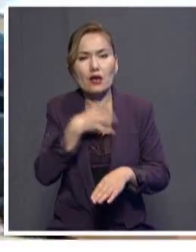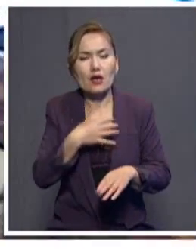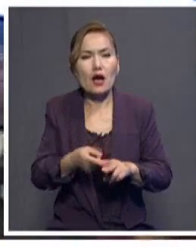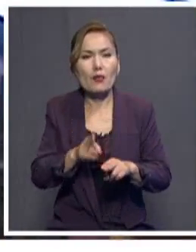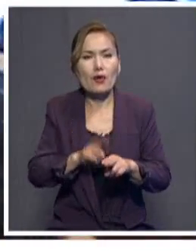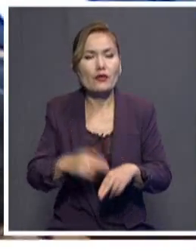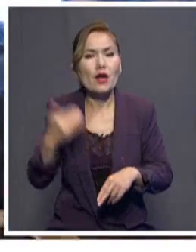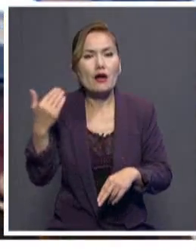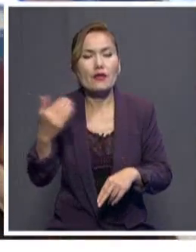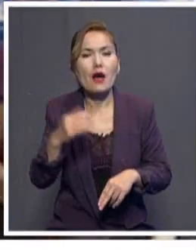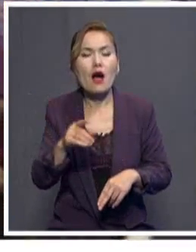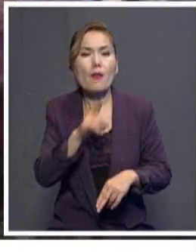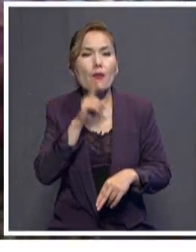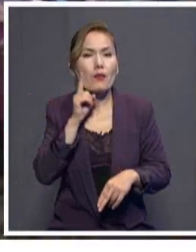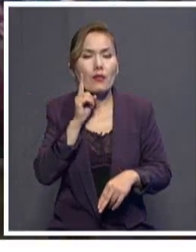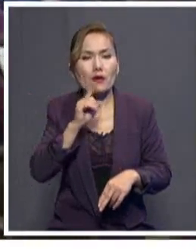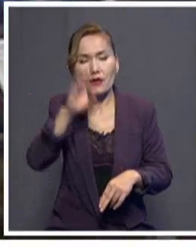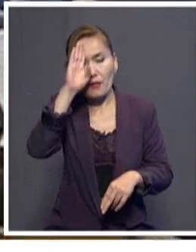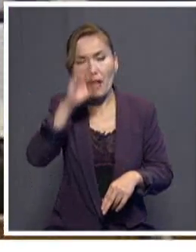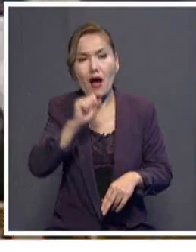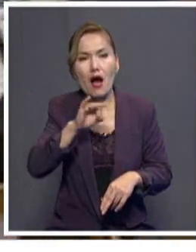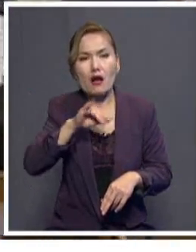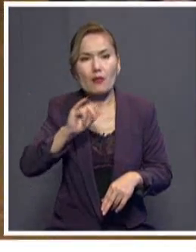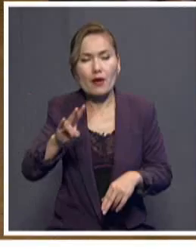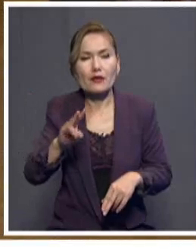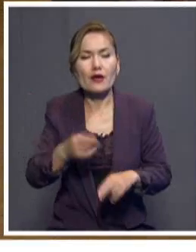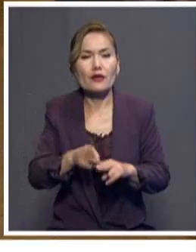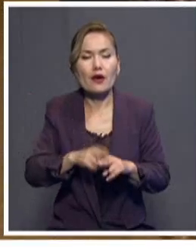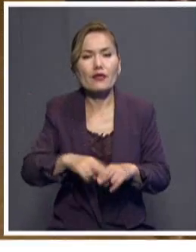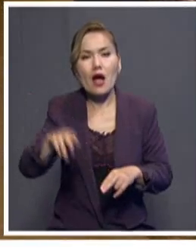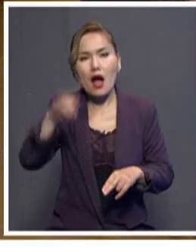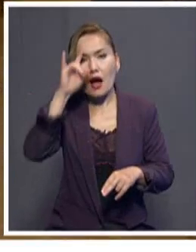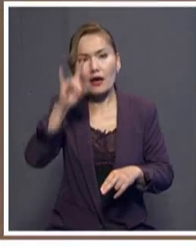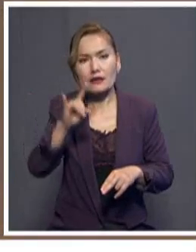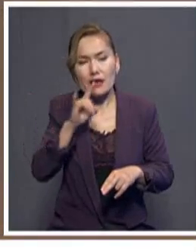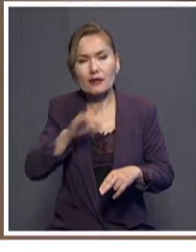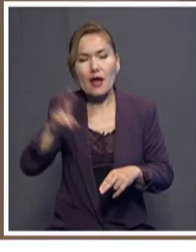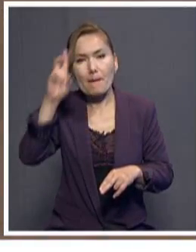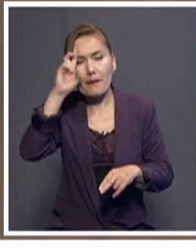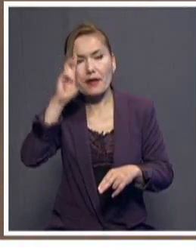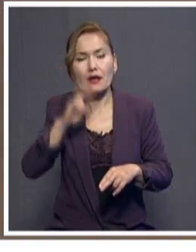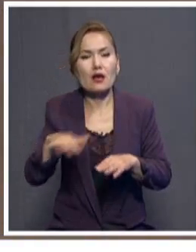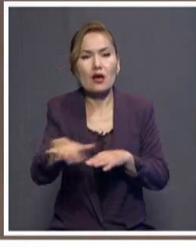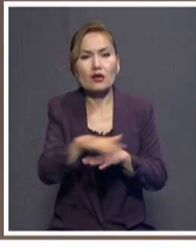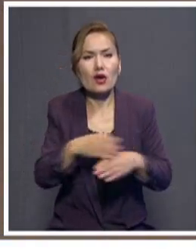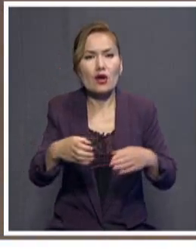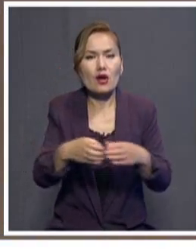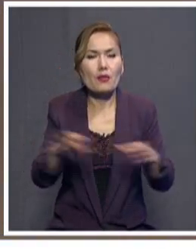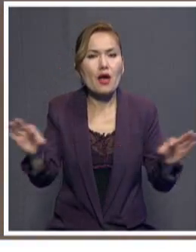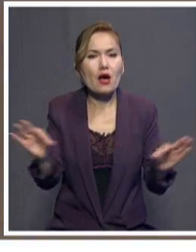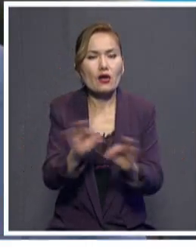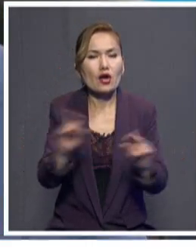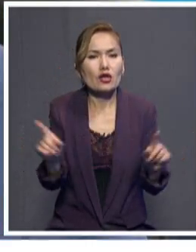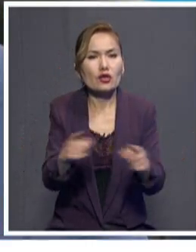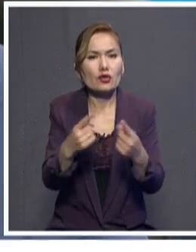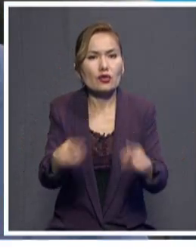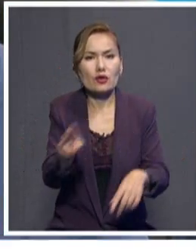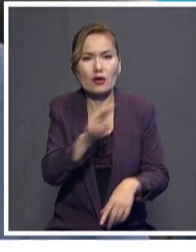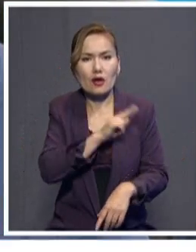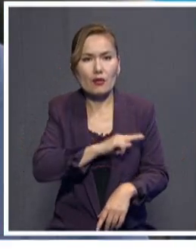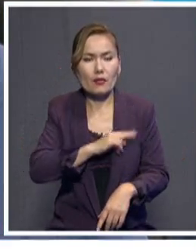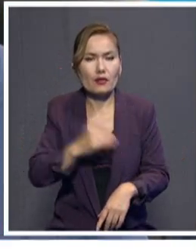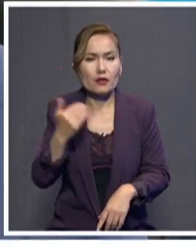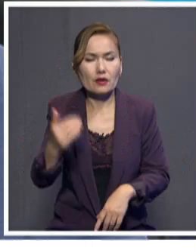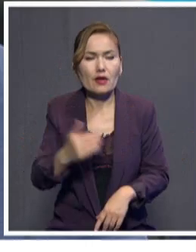Құрманғазы атындағы Қазақ мемлекеттік академиялық халық аспаптар оркестрінің домбырашысынан дирижер дәрежесіне дейін көтерілді. Оркестр